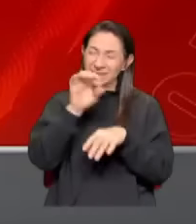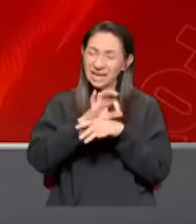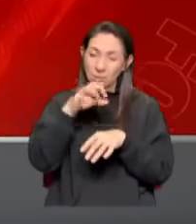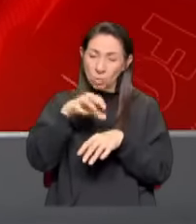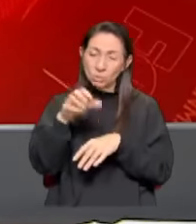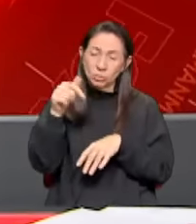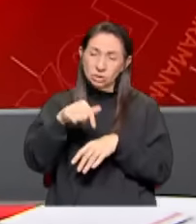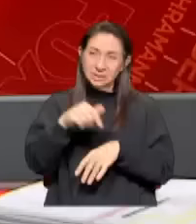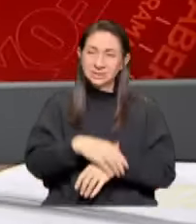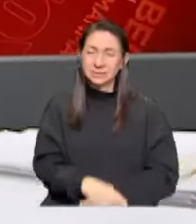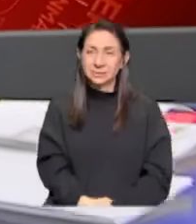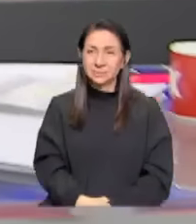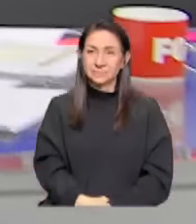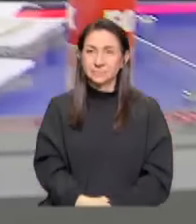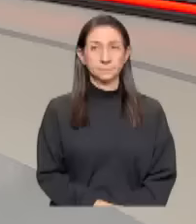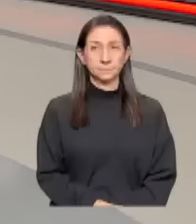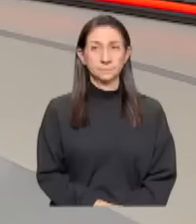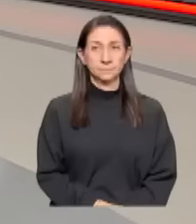dakika bölümünde buradayız.